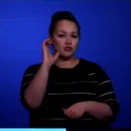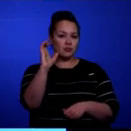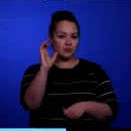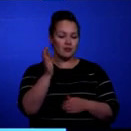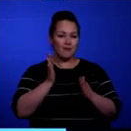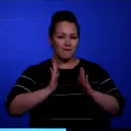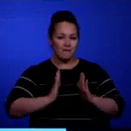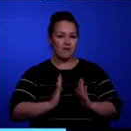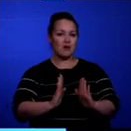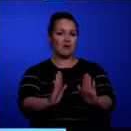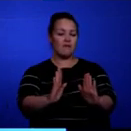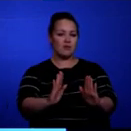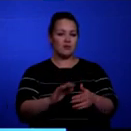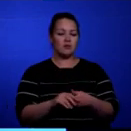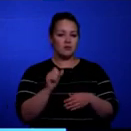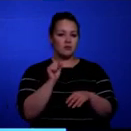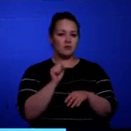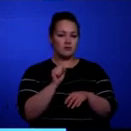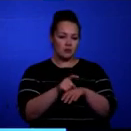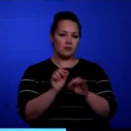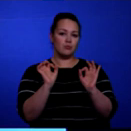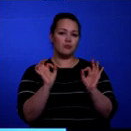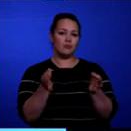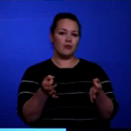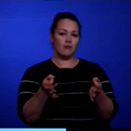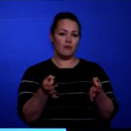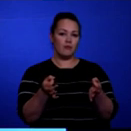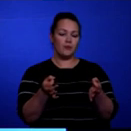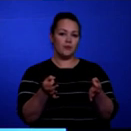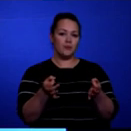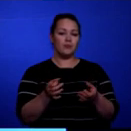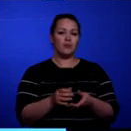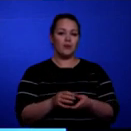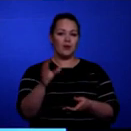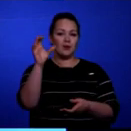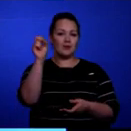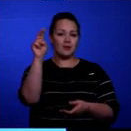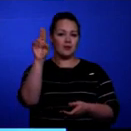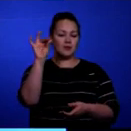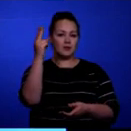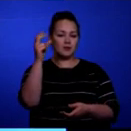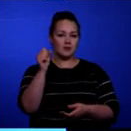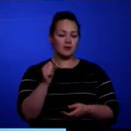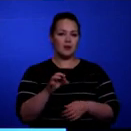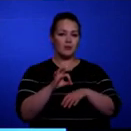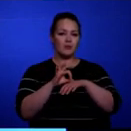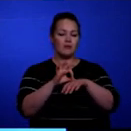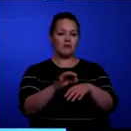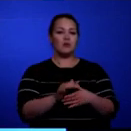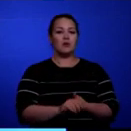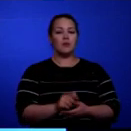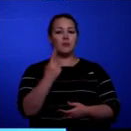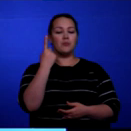значит тип задач и провели на приведение к единице и так что же мы сделали